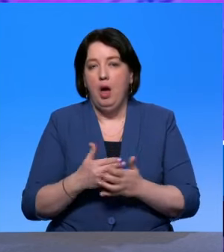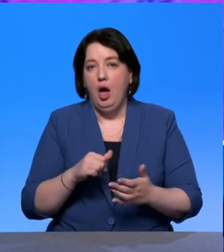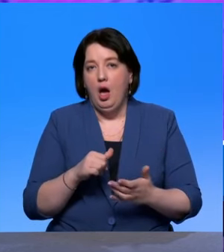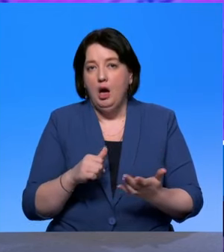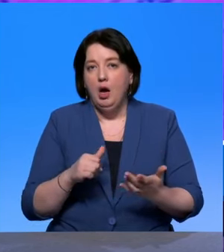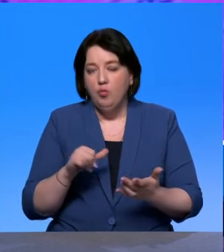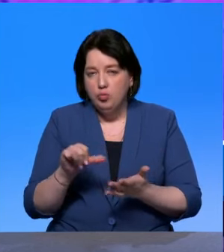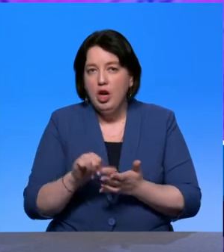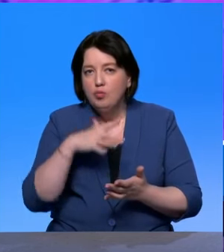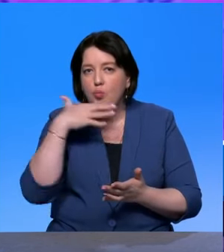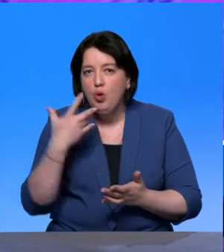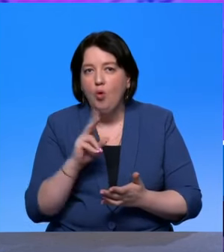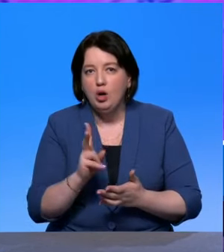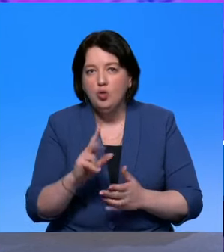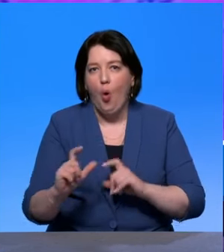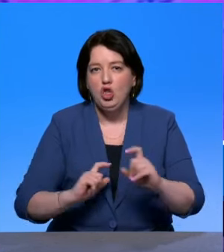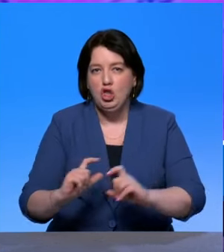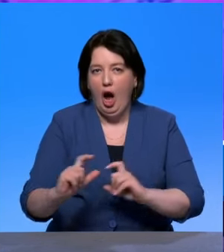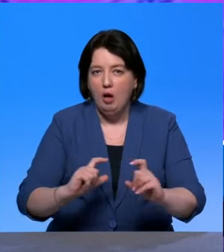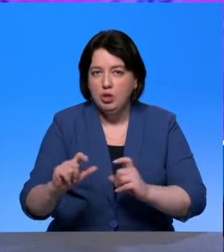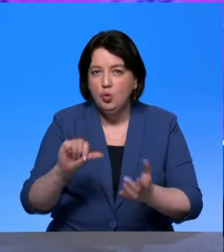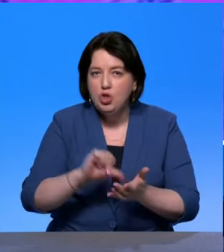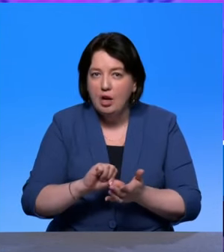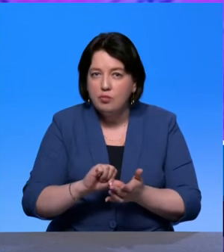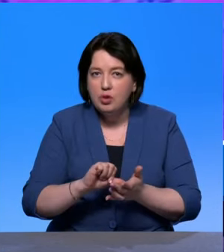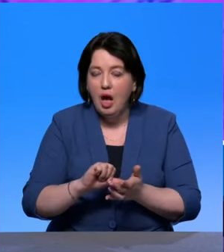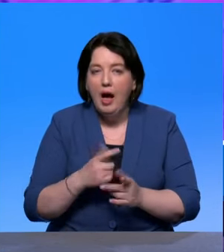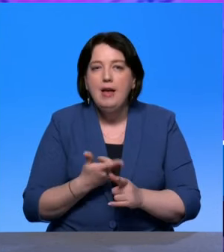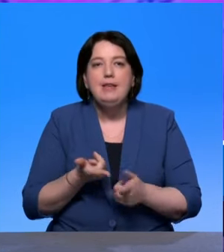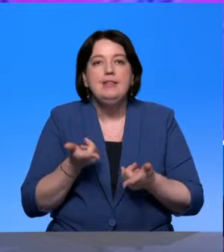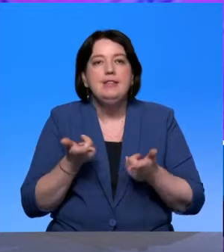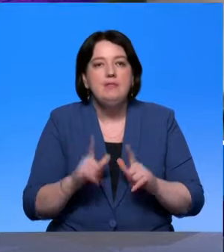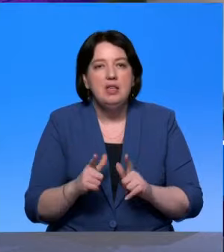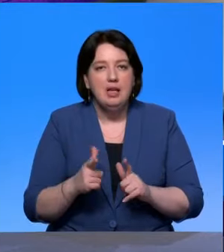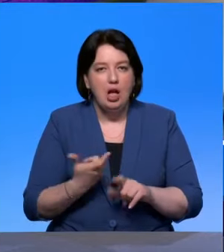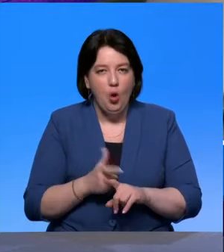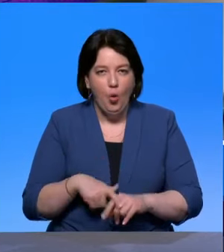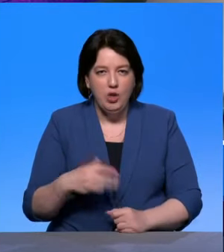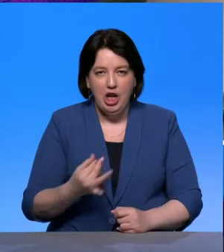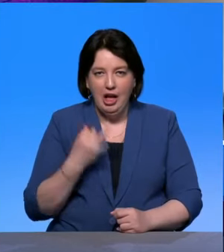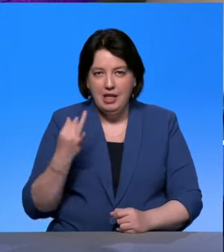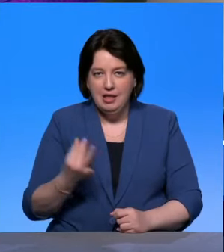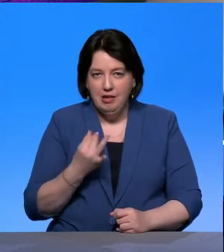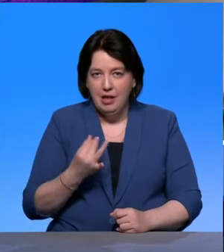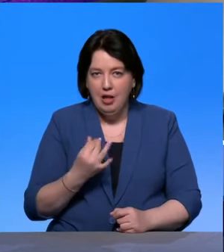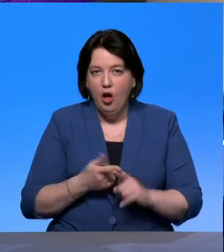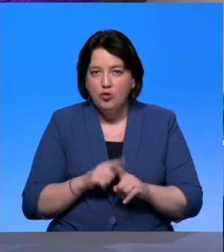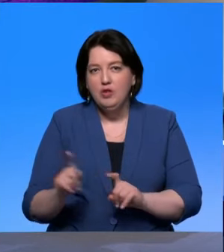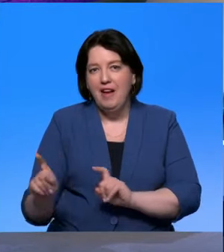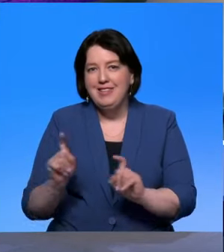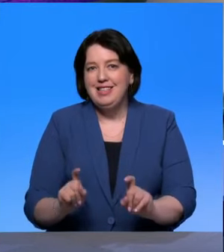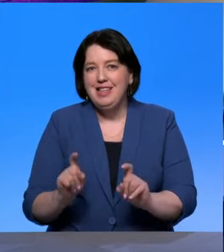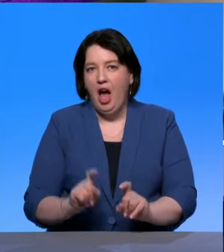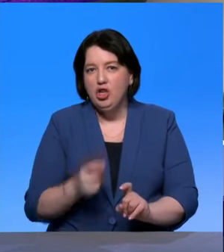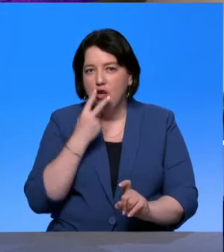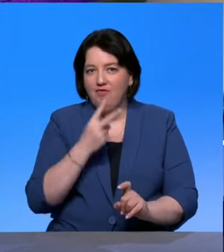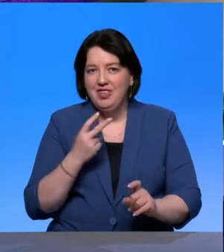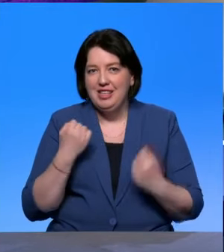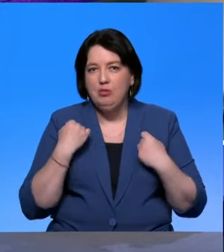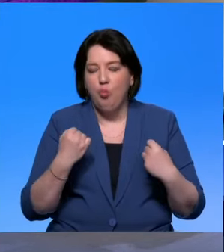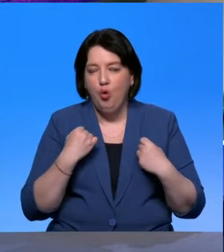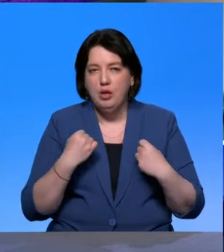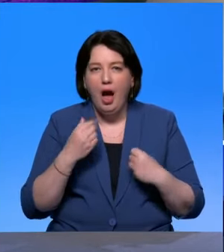Вот, вот понимаете, это действительно интересно, но это все-таки такая сидячий вид спорта. Подождите, а логика в чем в объединении